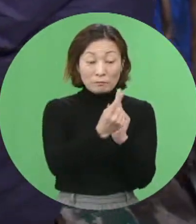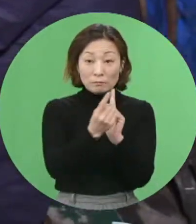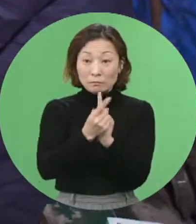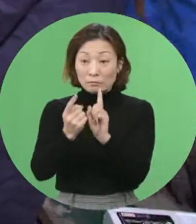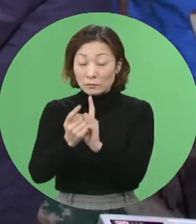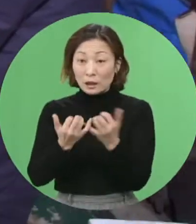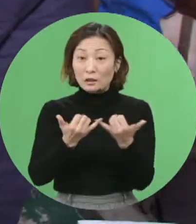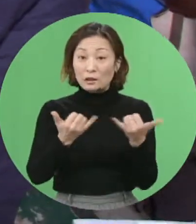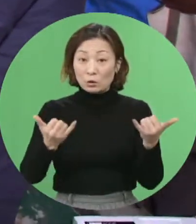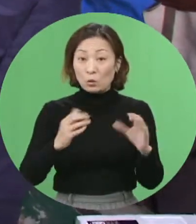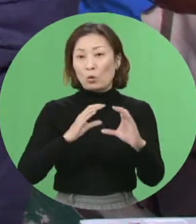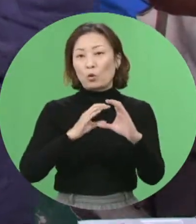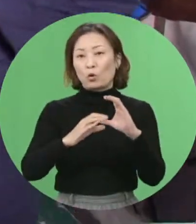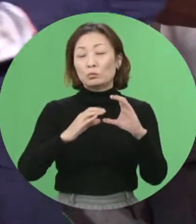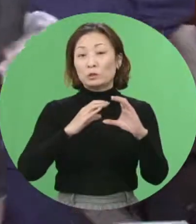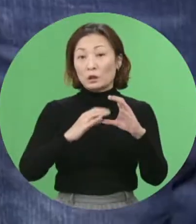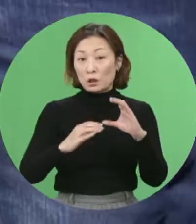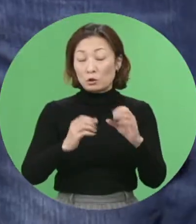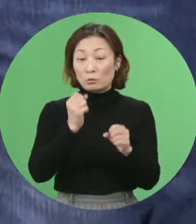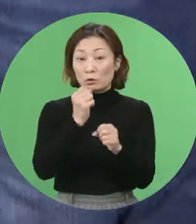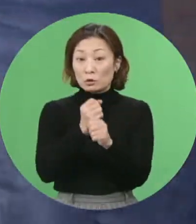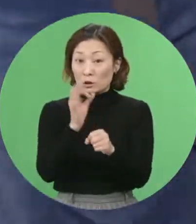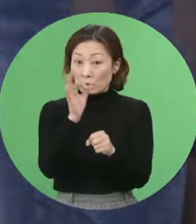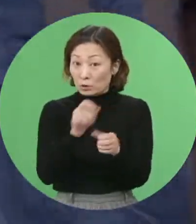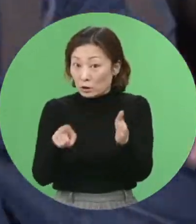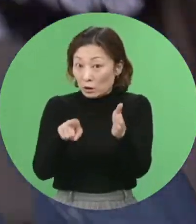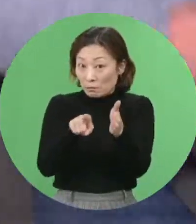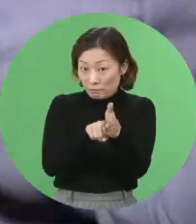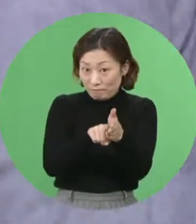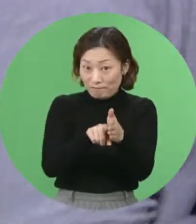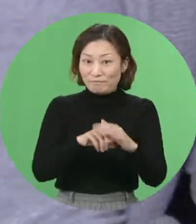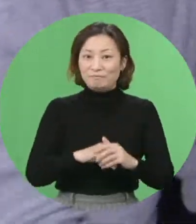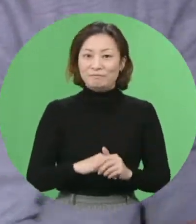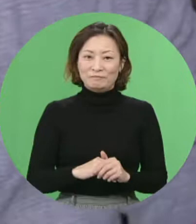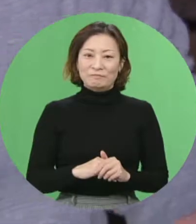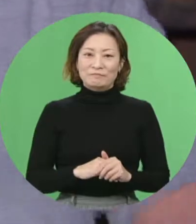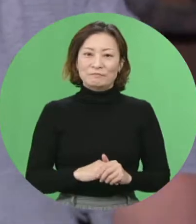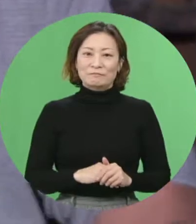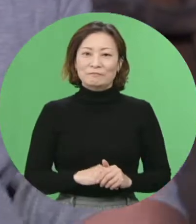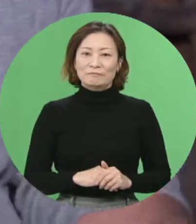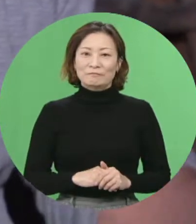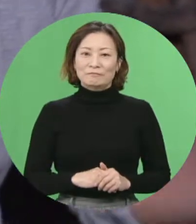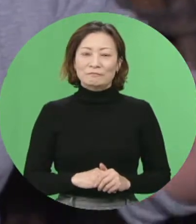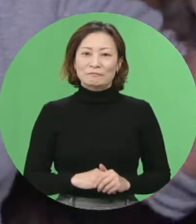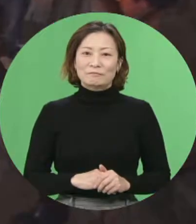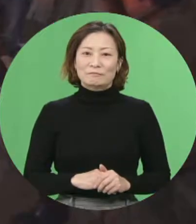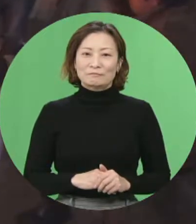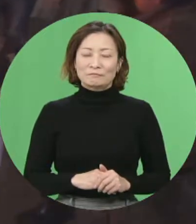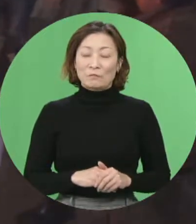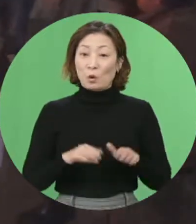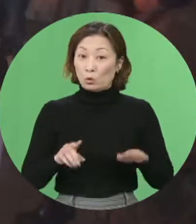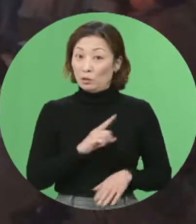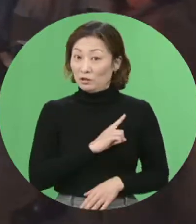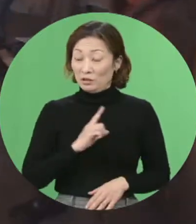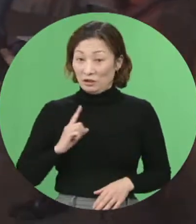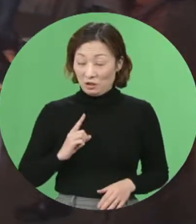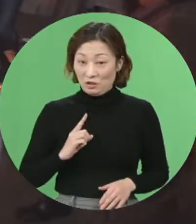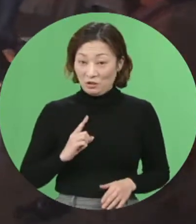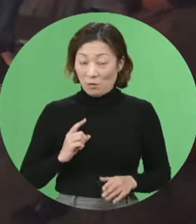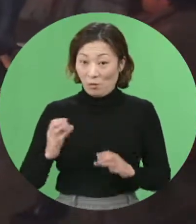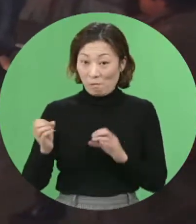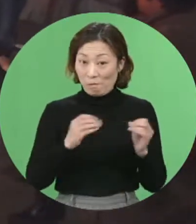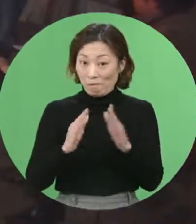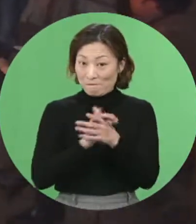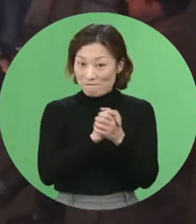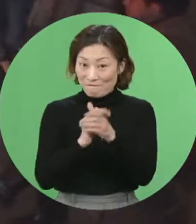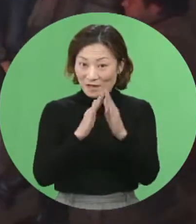人々とのコミュニケーションも作品の一部となります。 手でつまんだ方がいいかもしれない。 この日の懇親会は大